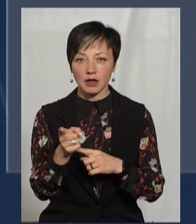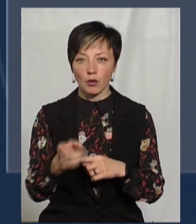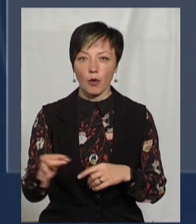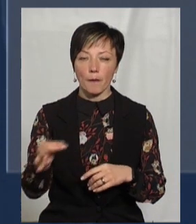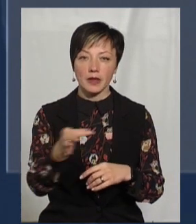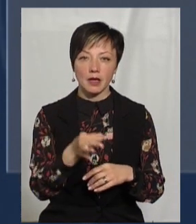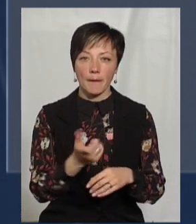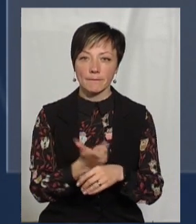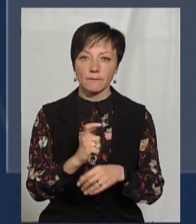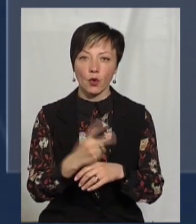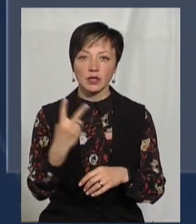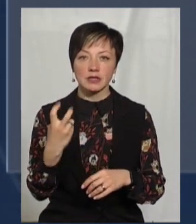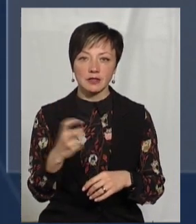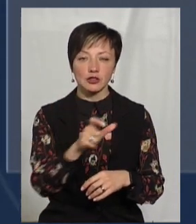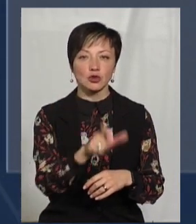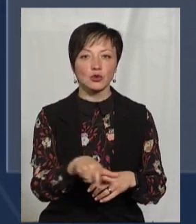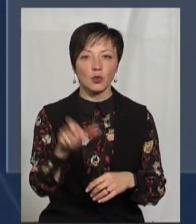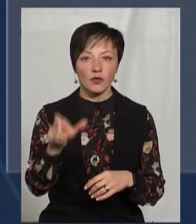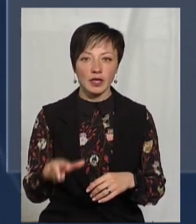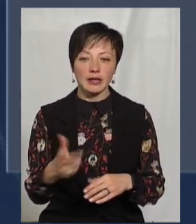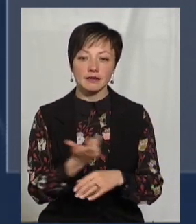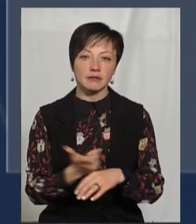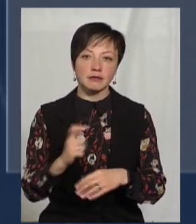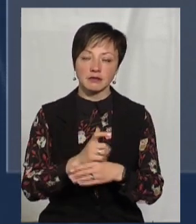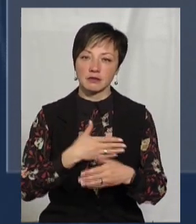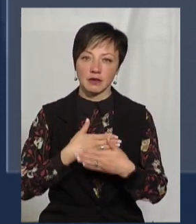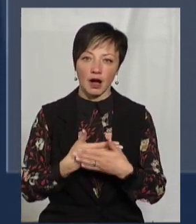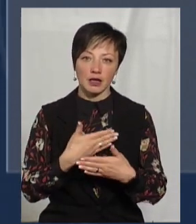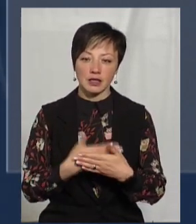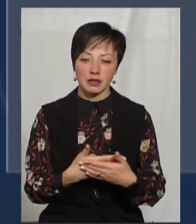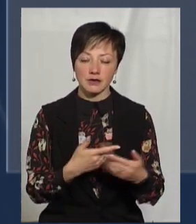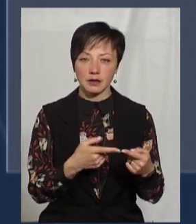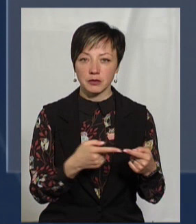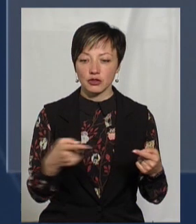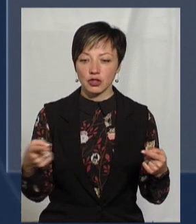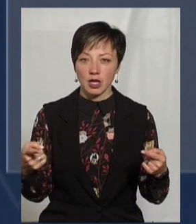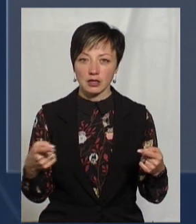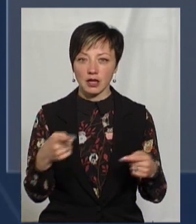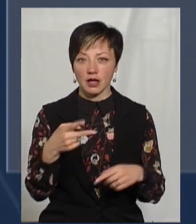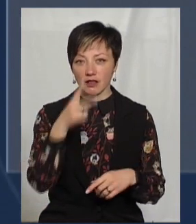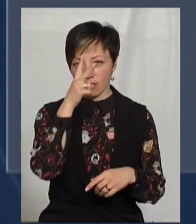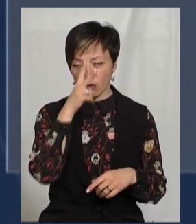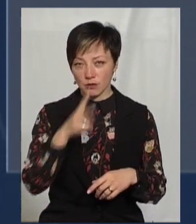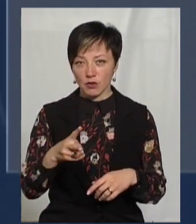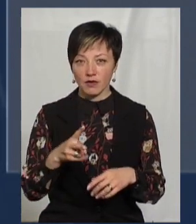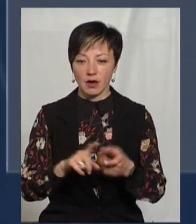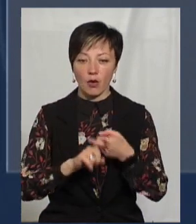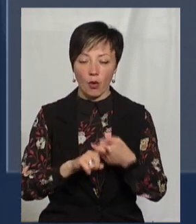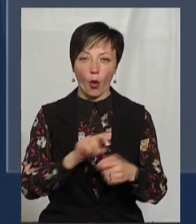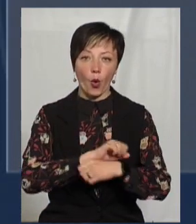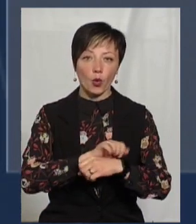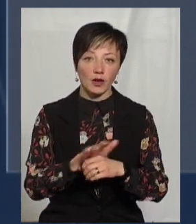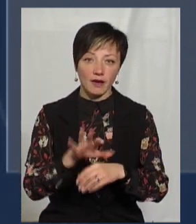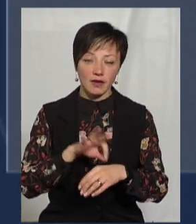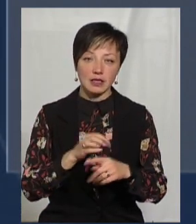Тернопільській області понад 200 чоловік. Самі активні під час саме цих 2,5 місяців пандемії